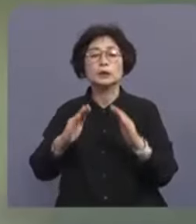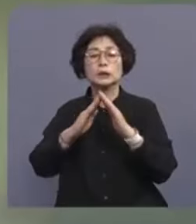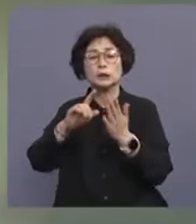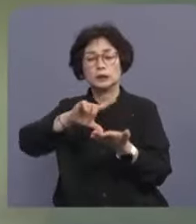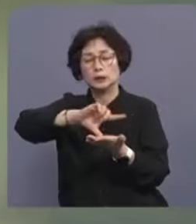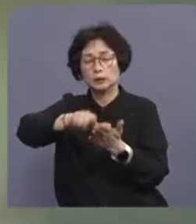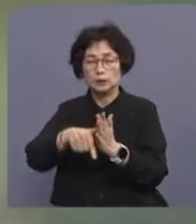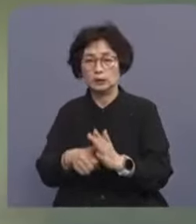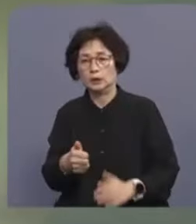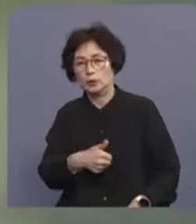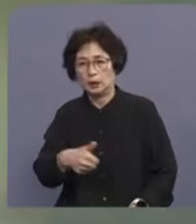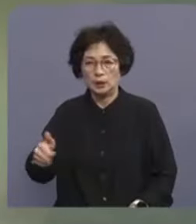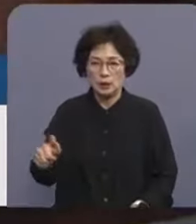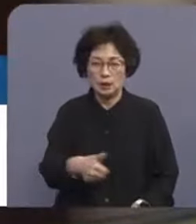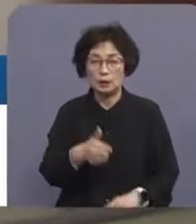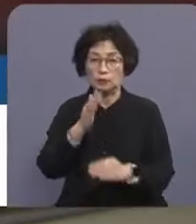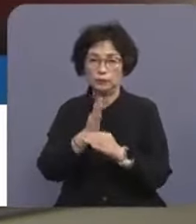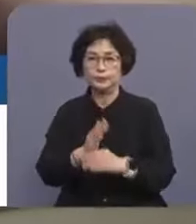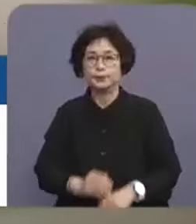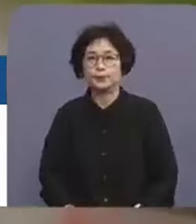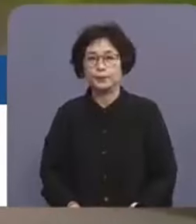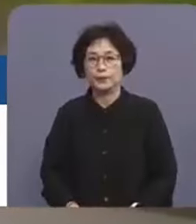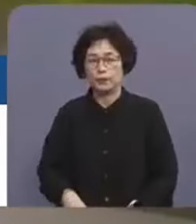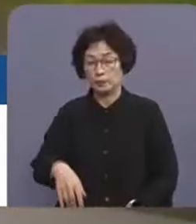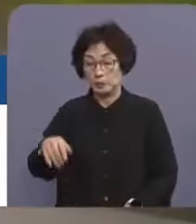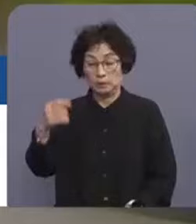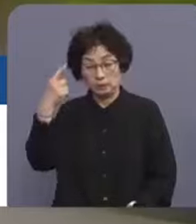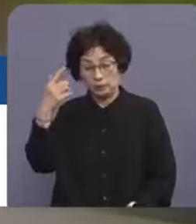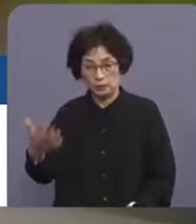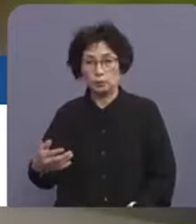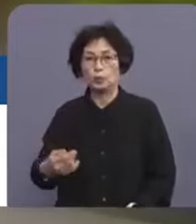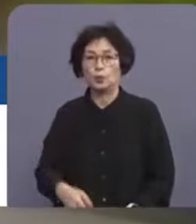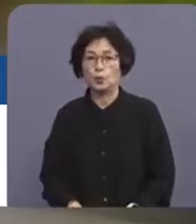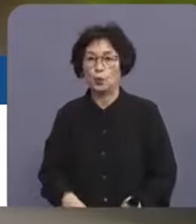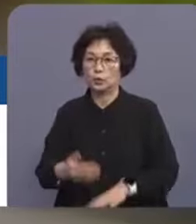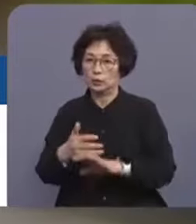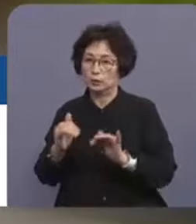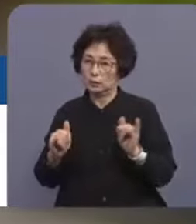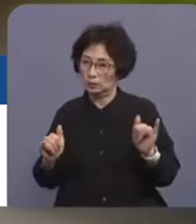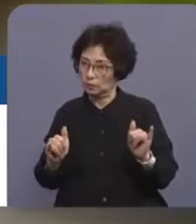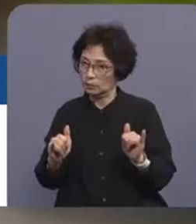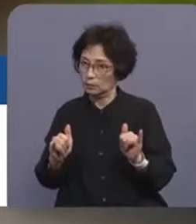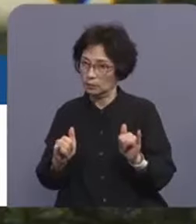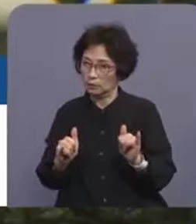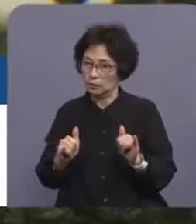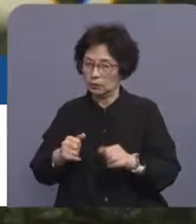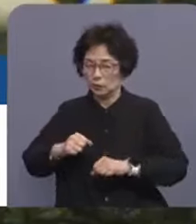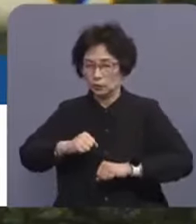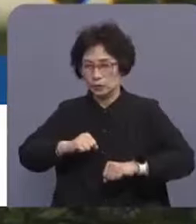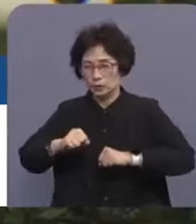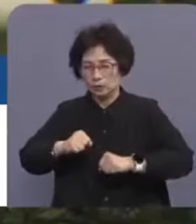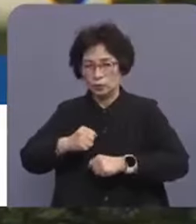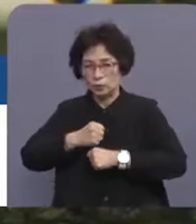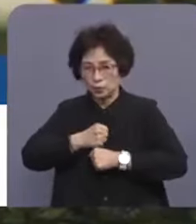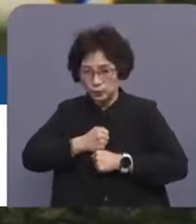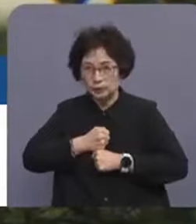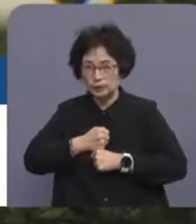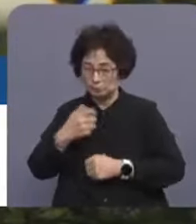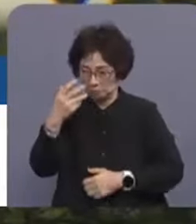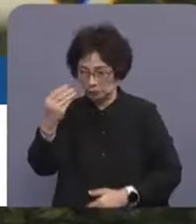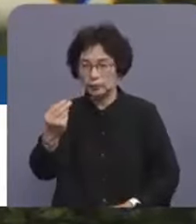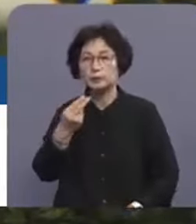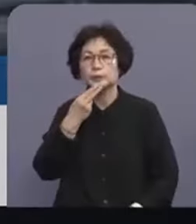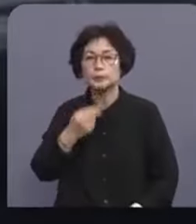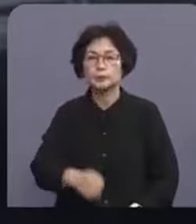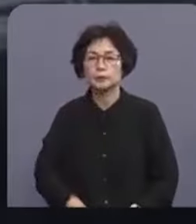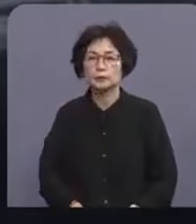서성였습니다. 옆에 다가가면 이제 여쭤보고 뭐 다른 분한테 여쭤봐도 뭐 조심스럽게 행동했는지 목적은 안